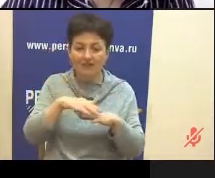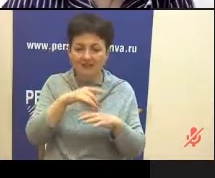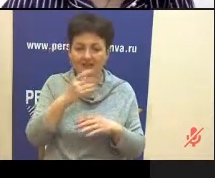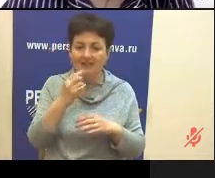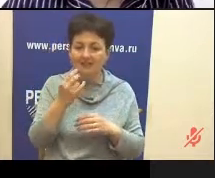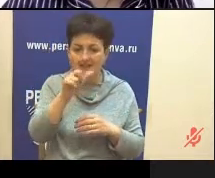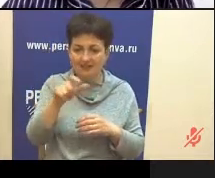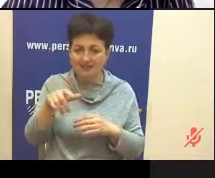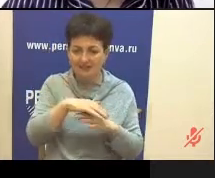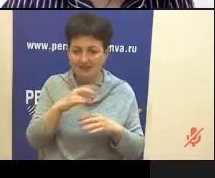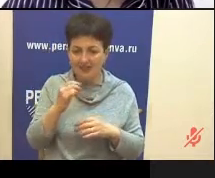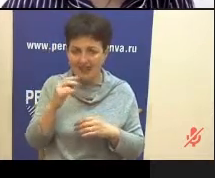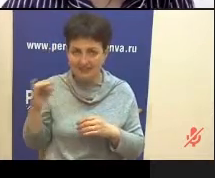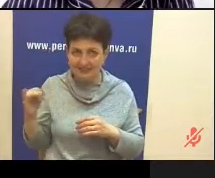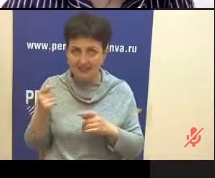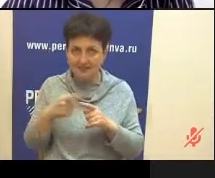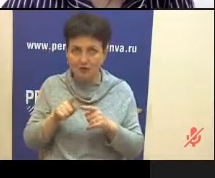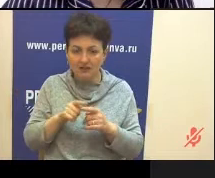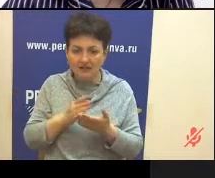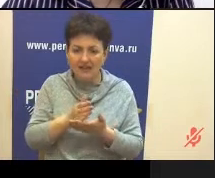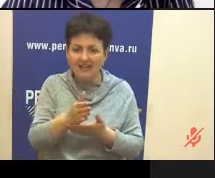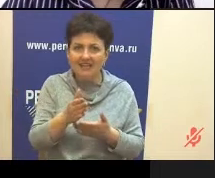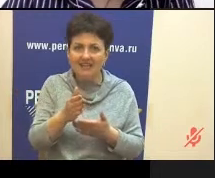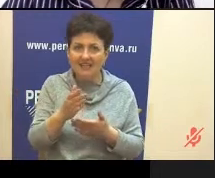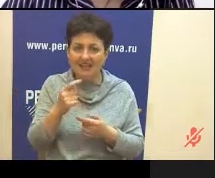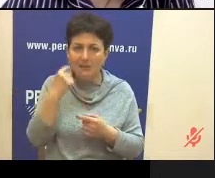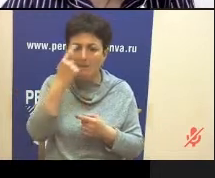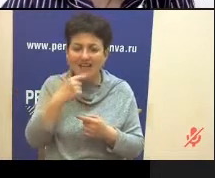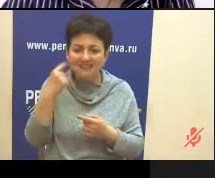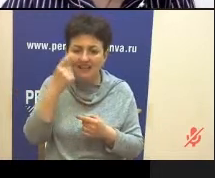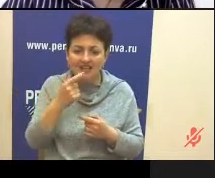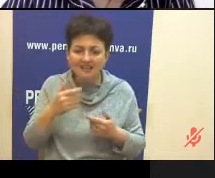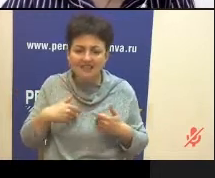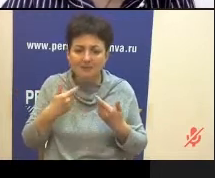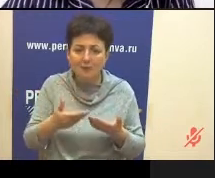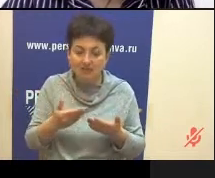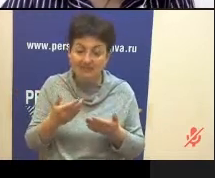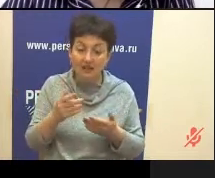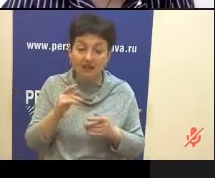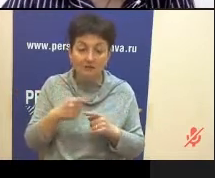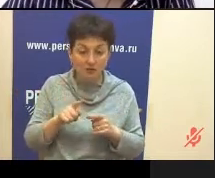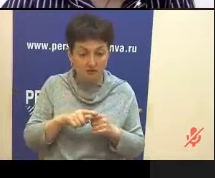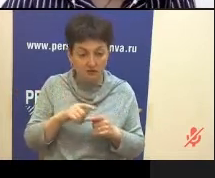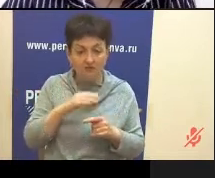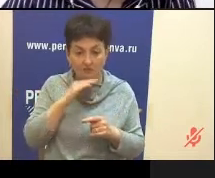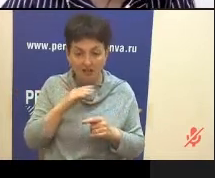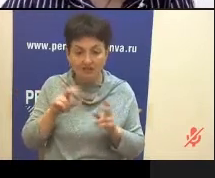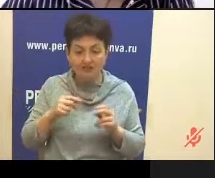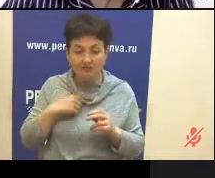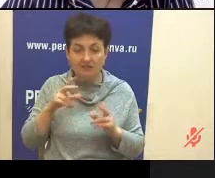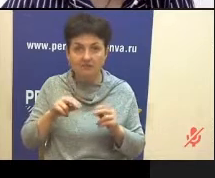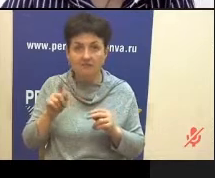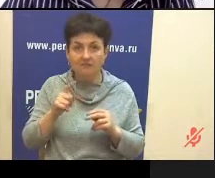просвещения, образовывания нации, с которой мы с вами работаем. Это ли не персонализация посыла? Мне кажется,